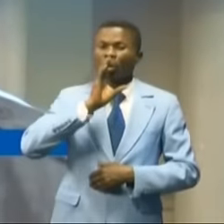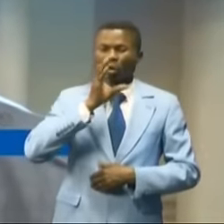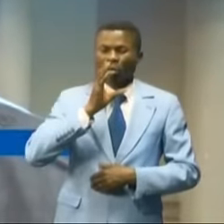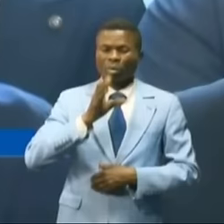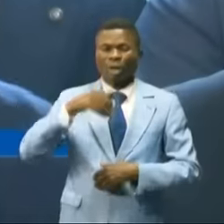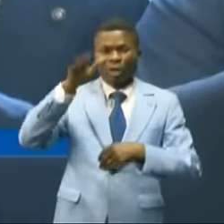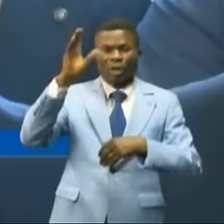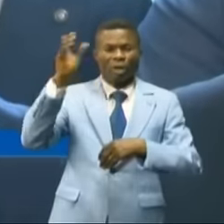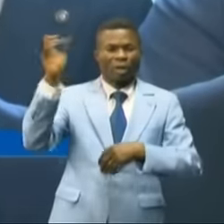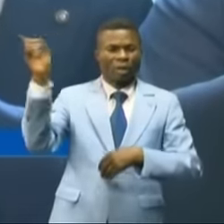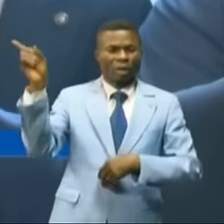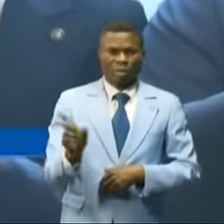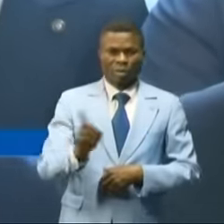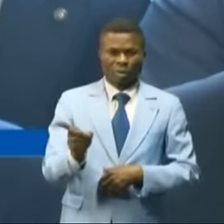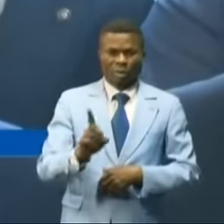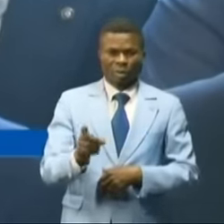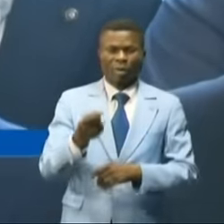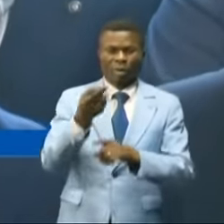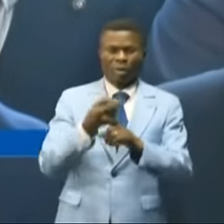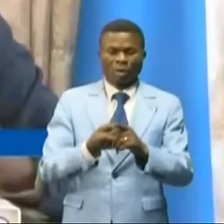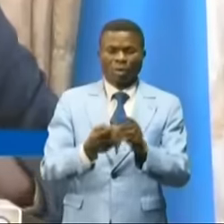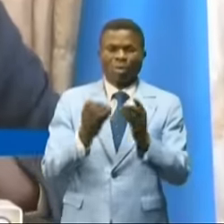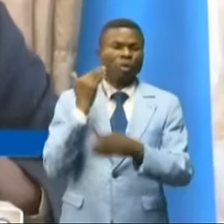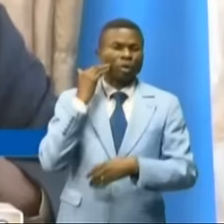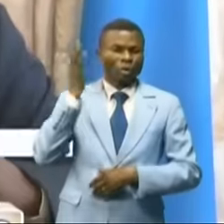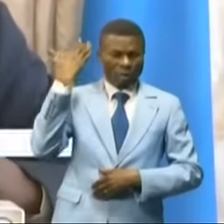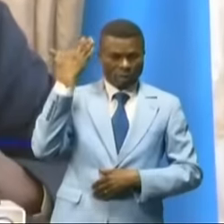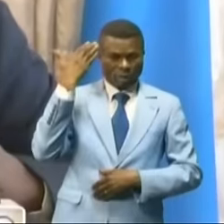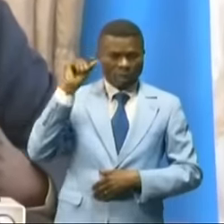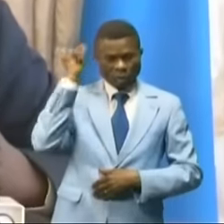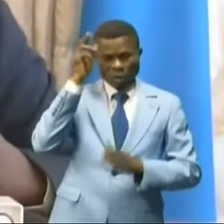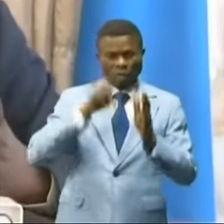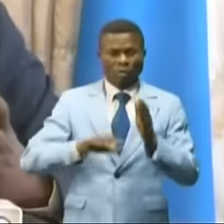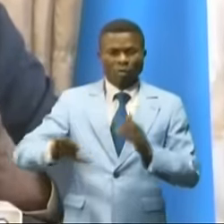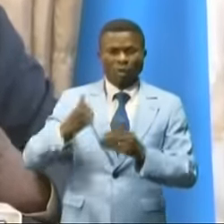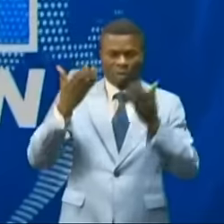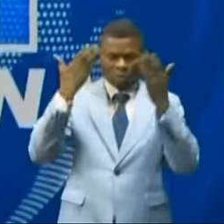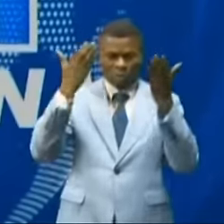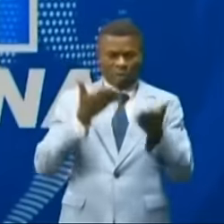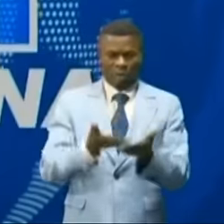étrangères prises au mois de juillet dernier par le gouvernement congolais.